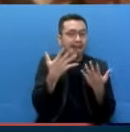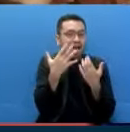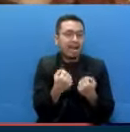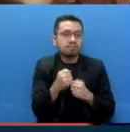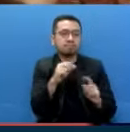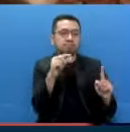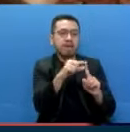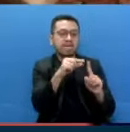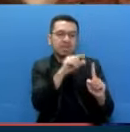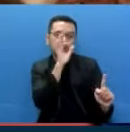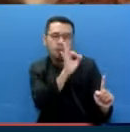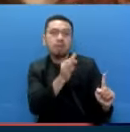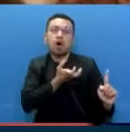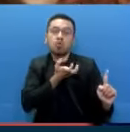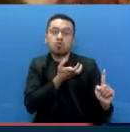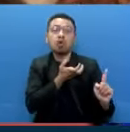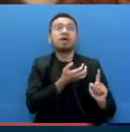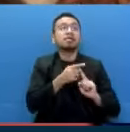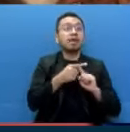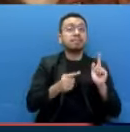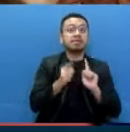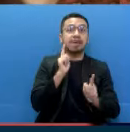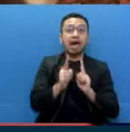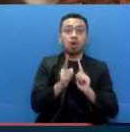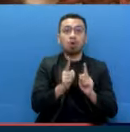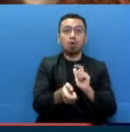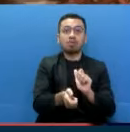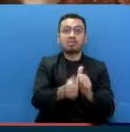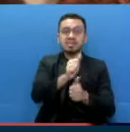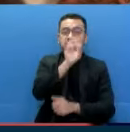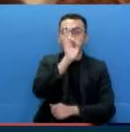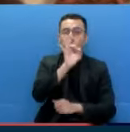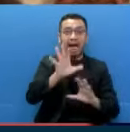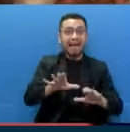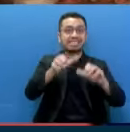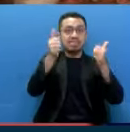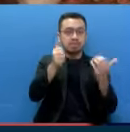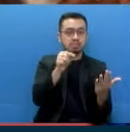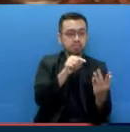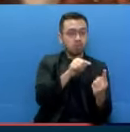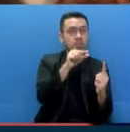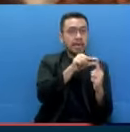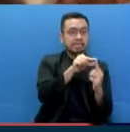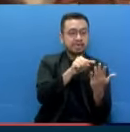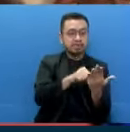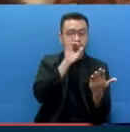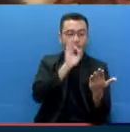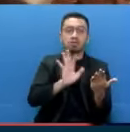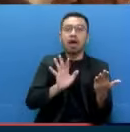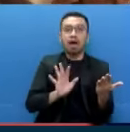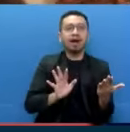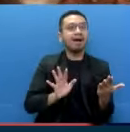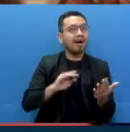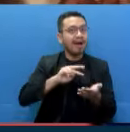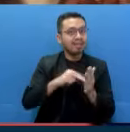bisa saja tidak dan kalau memang hasilnya tidak ee apa artinya PG tidak berbohong dalam arti bahwa dia bukan pelakunya maka tentu akan menguntungkan